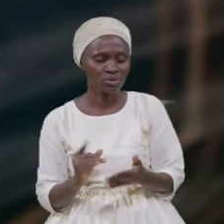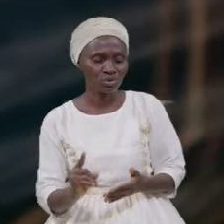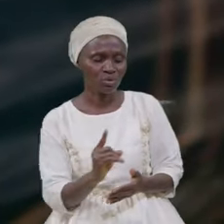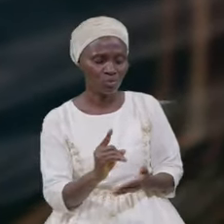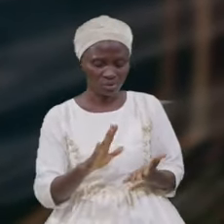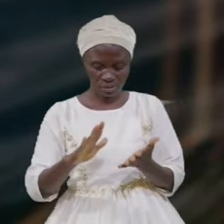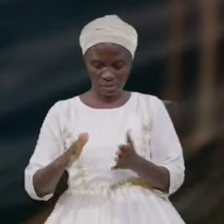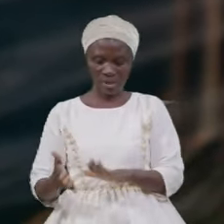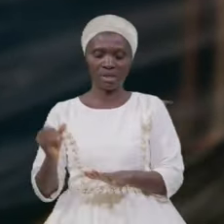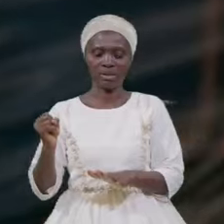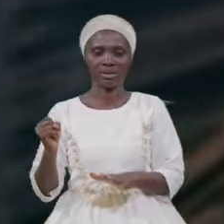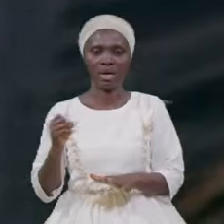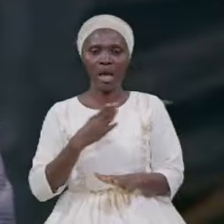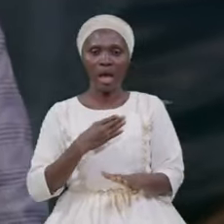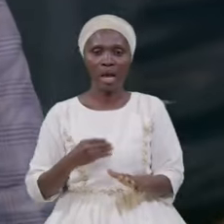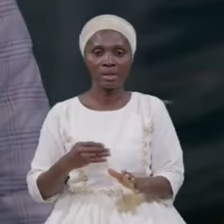Et comme il est mort,